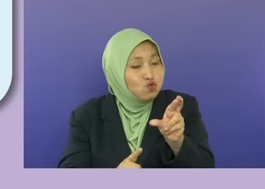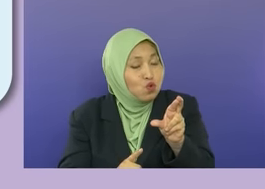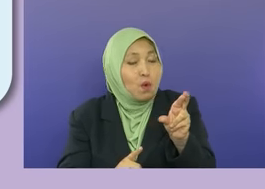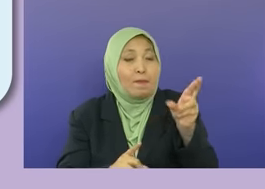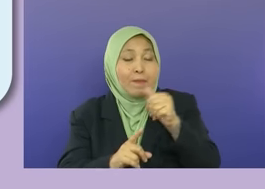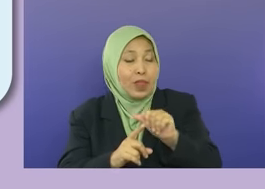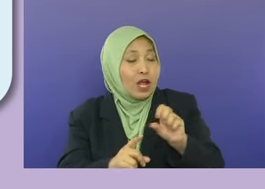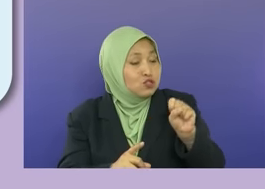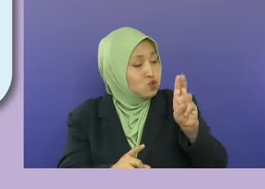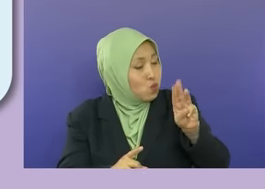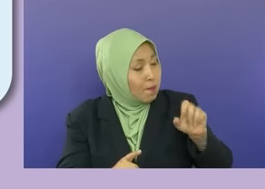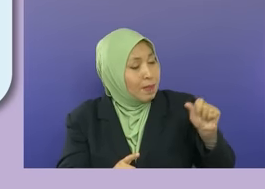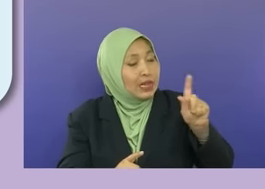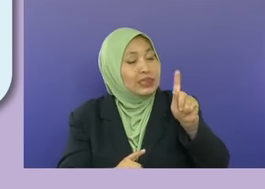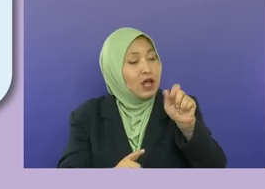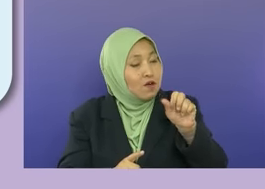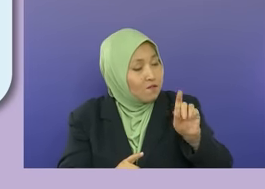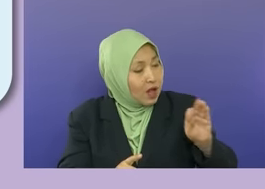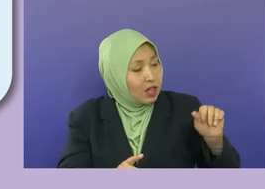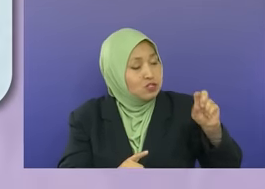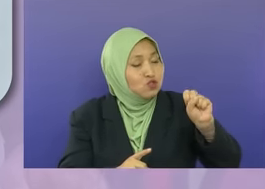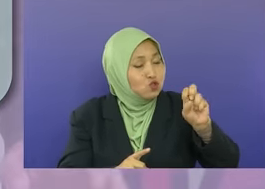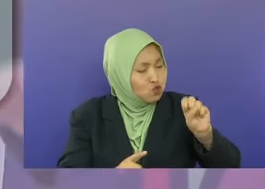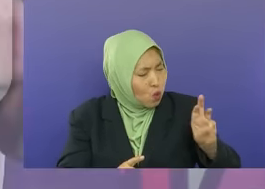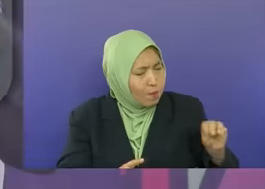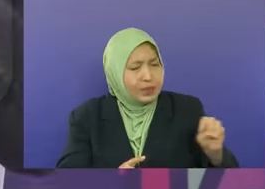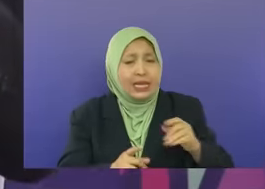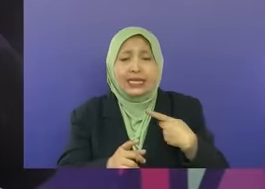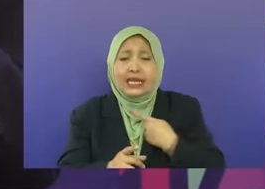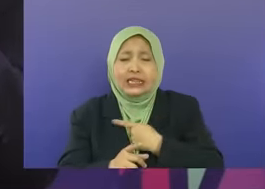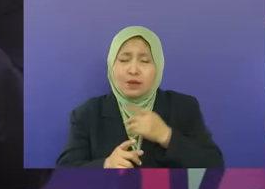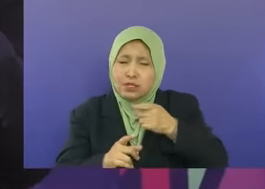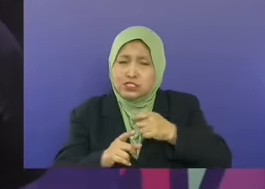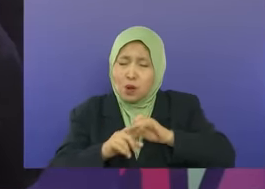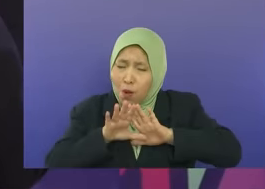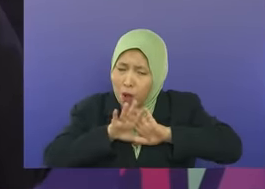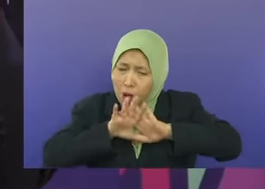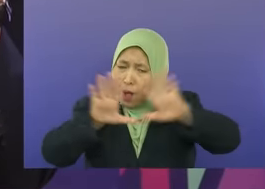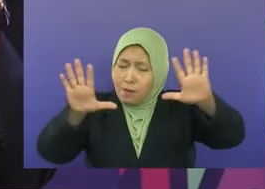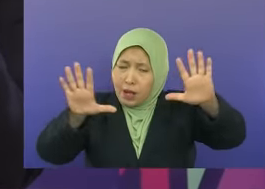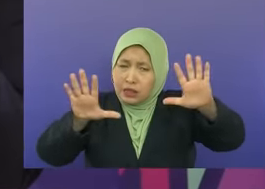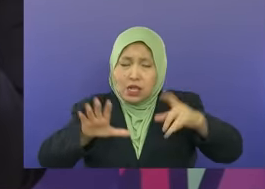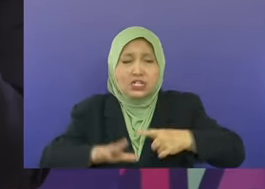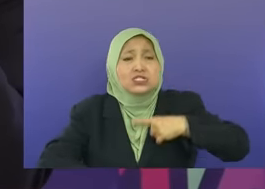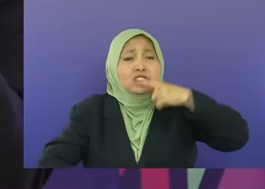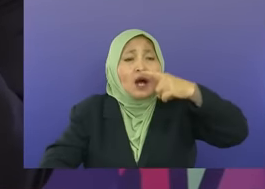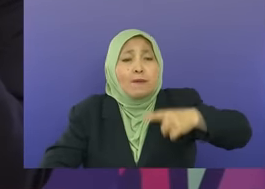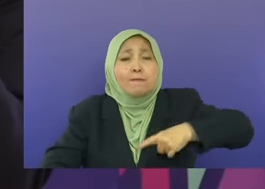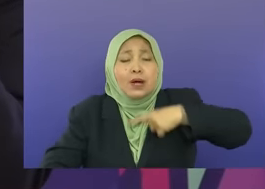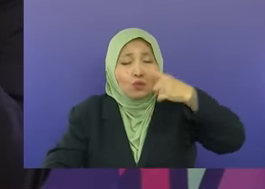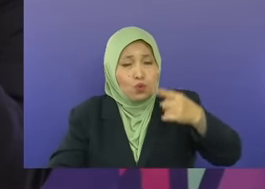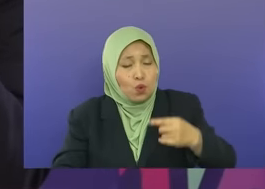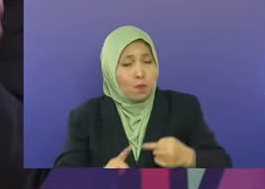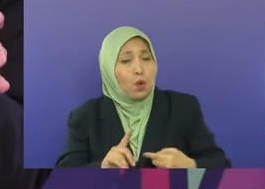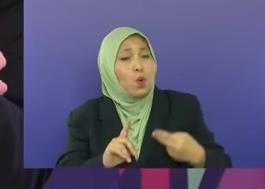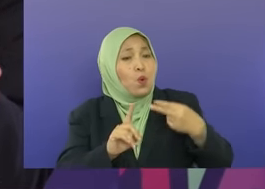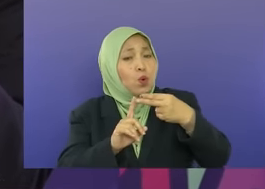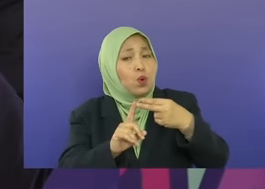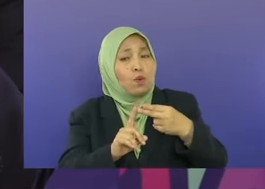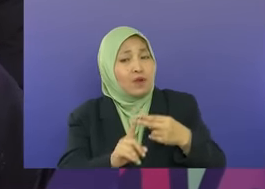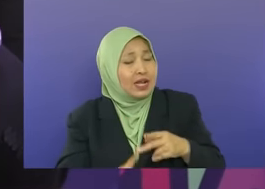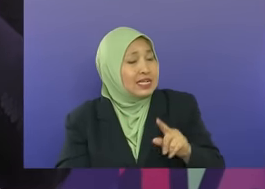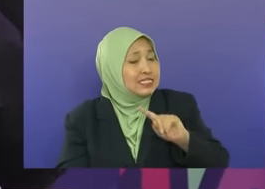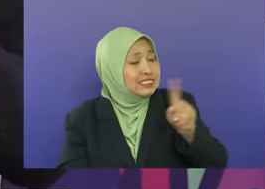dalam ayat yang ke-51 Maksudnya kita kena Jelaskan sebutan Huruf pada kalimat itu